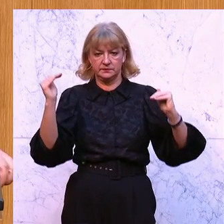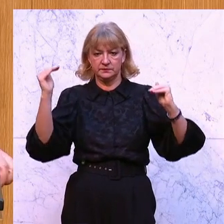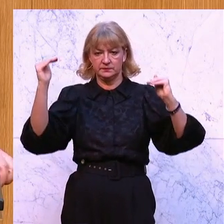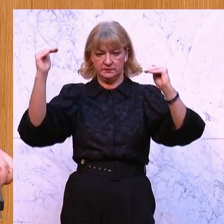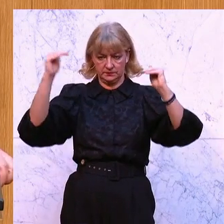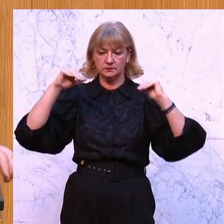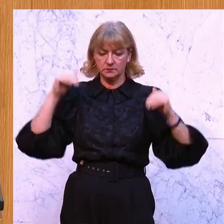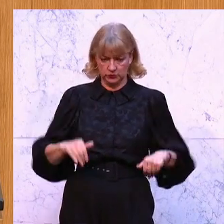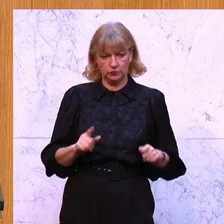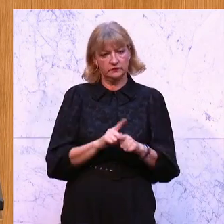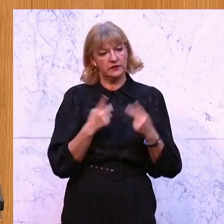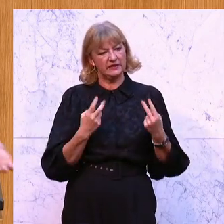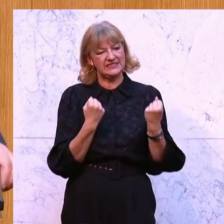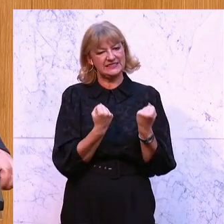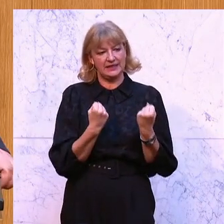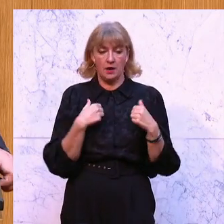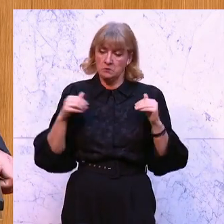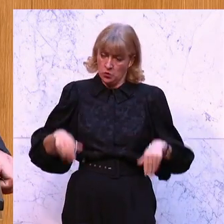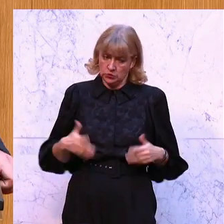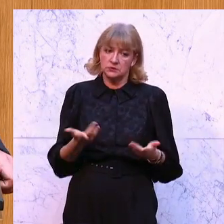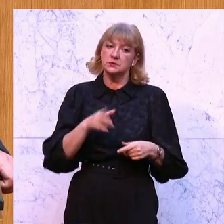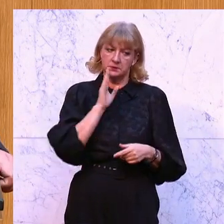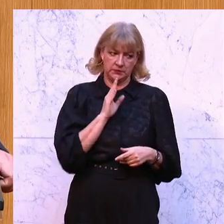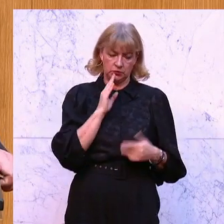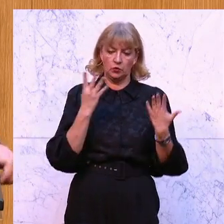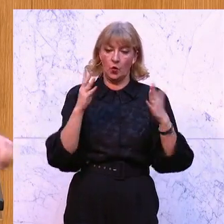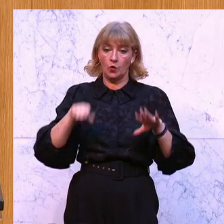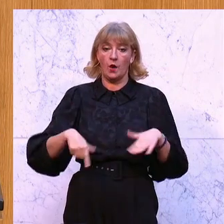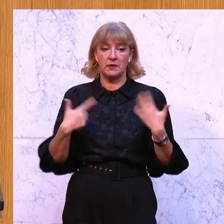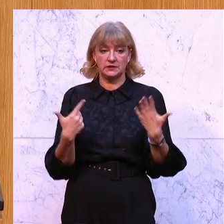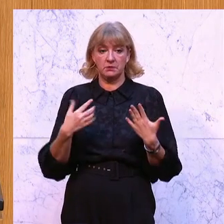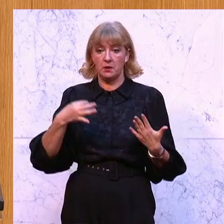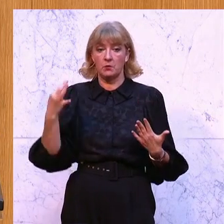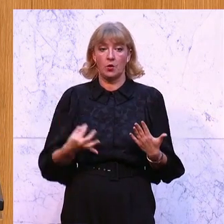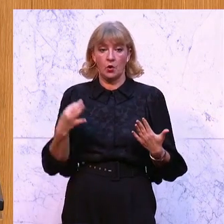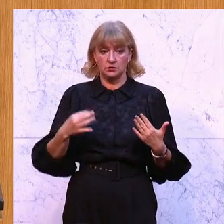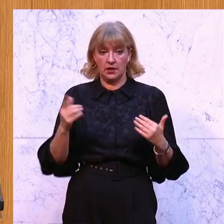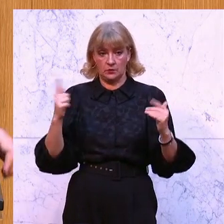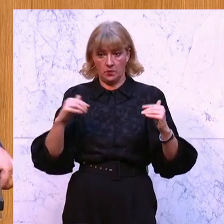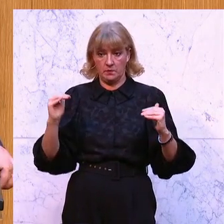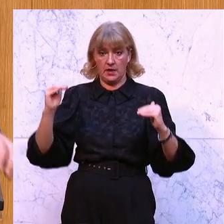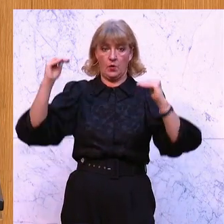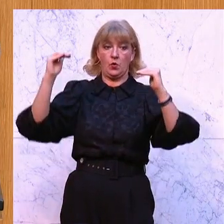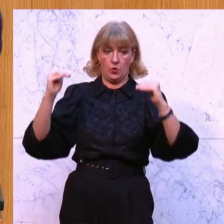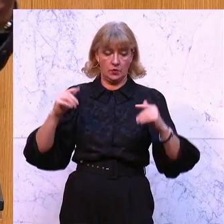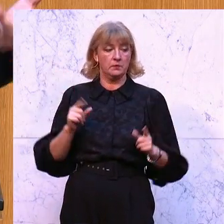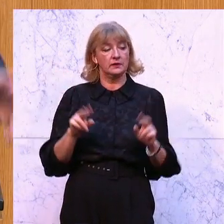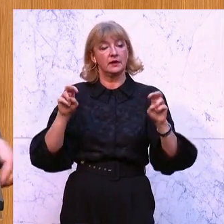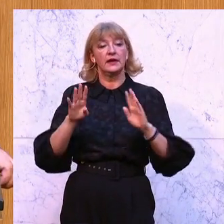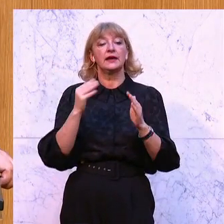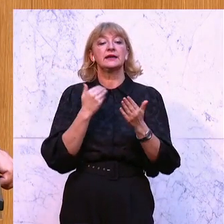werden müssen. Das tun wir heute, indem wir die Pensionen um 9,7% erhöhen. Der sogenannte